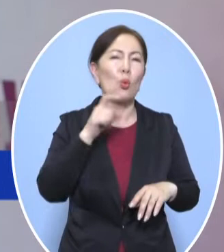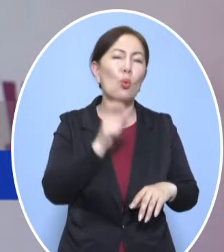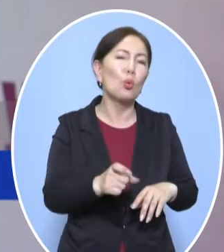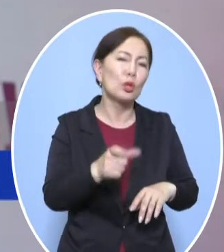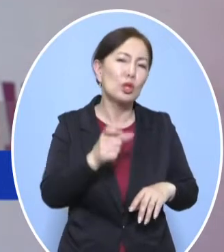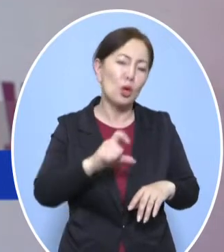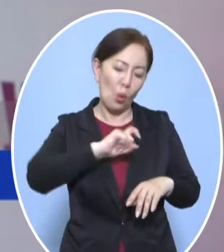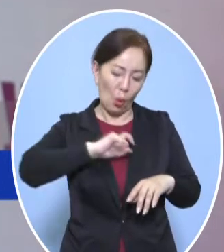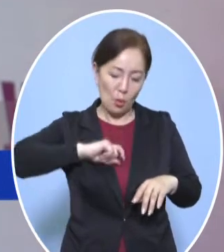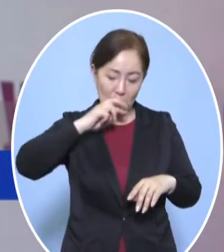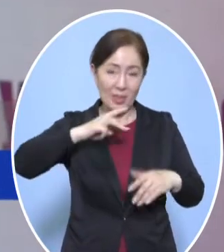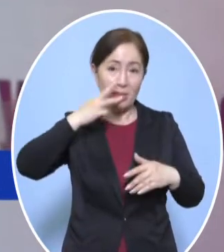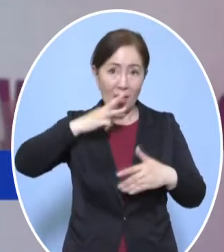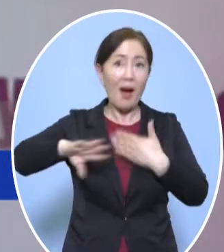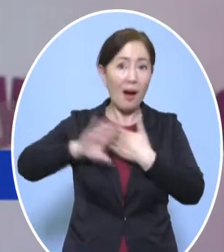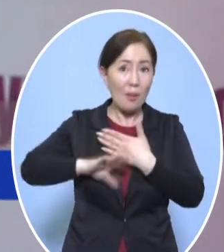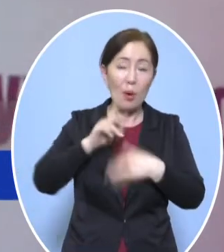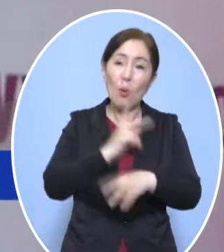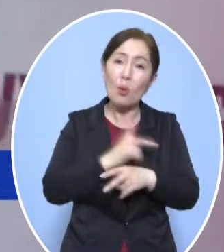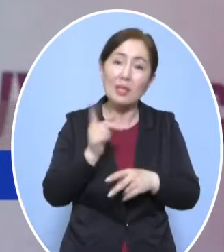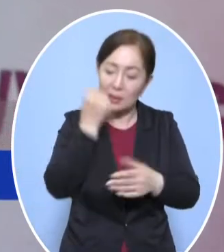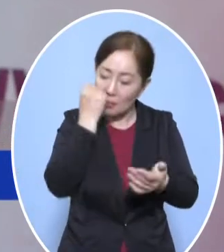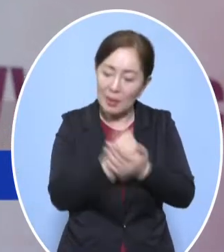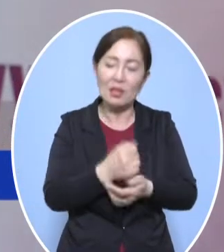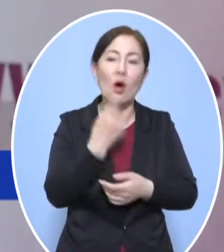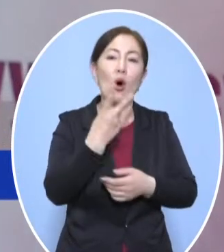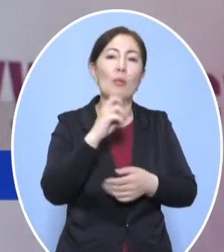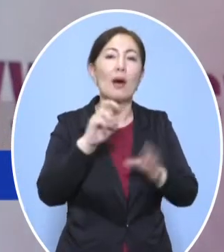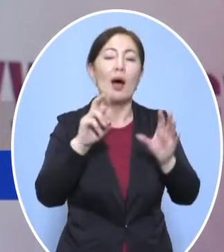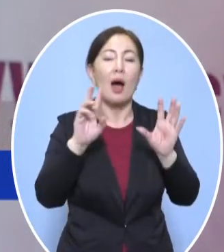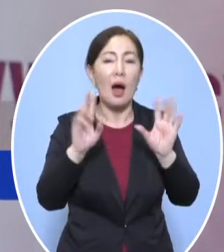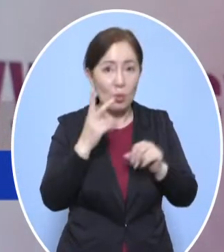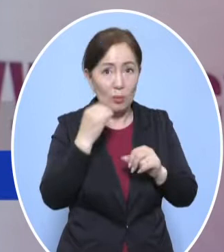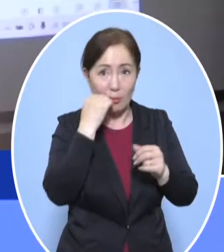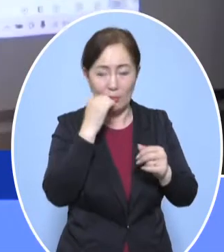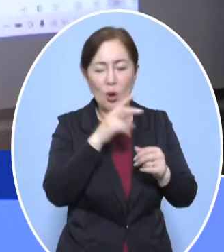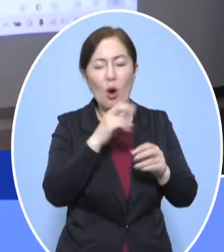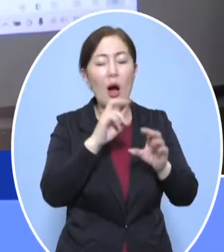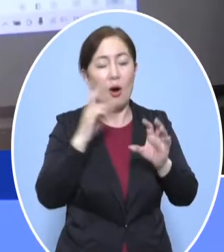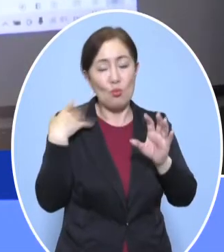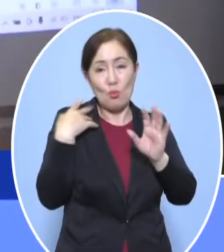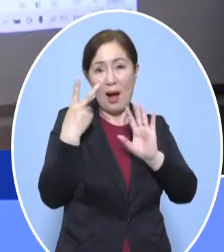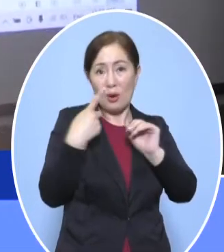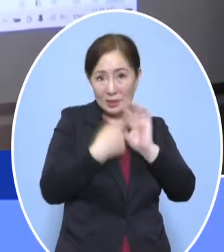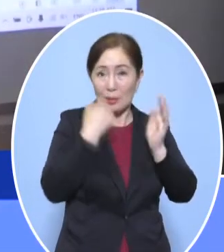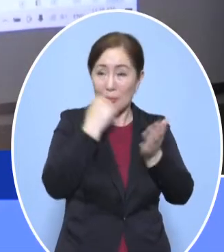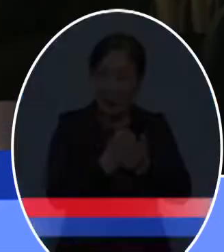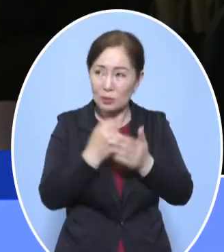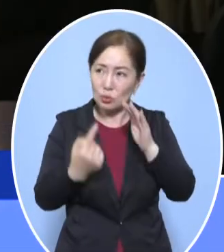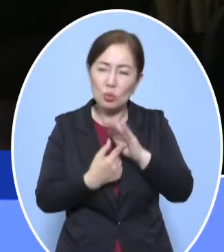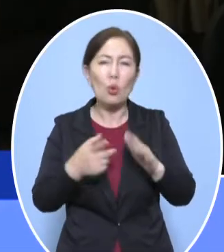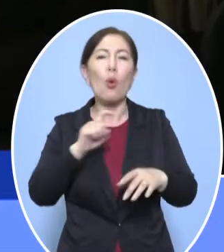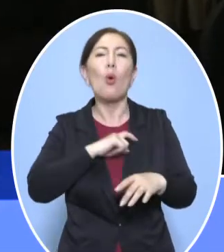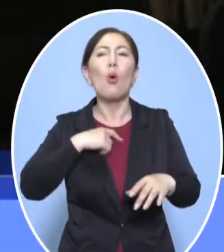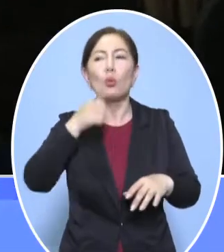мэдээлэл хамгаалах тухай хууль маань бол яг өнгөрсөн 12 сард батлагдсан цахим засаглалыг дэмжсэн хуулиудын маань нэг үндэслэл маань юу байсан бэ гэхэлэр хувь хүний